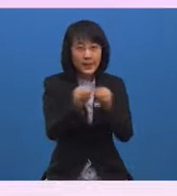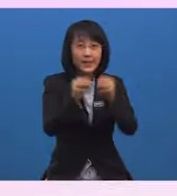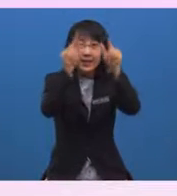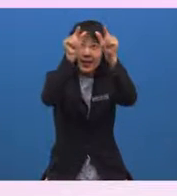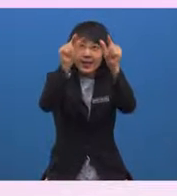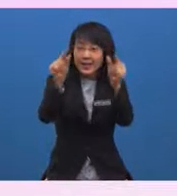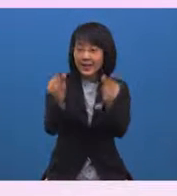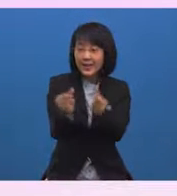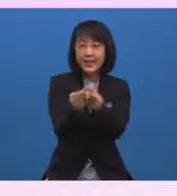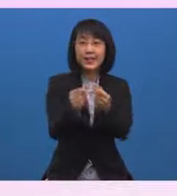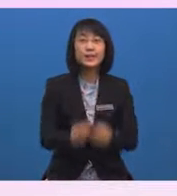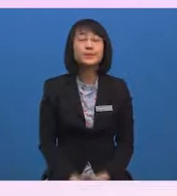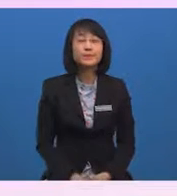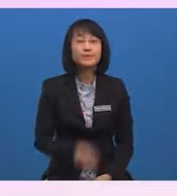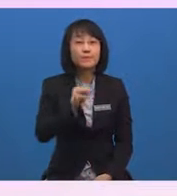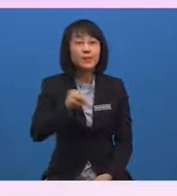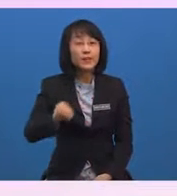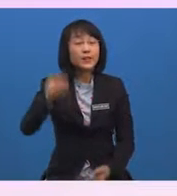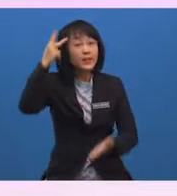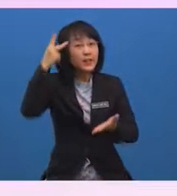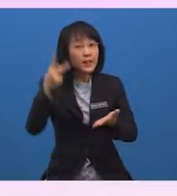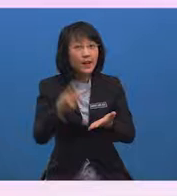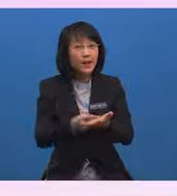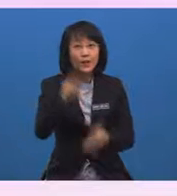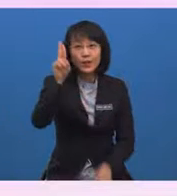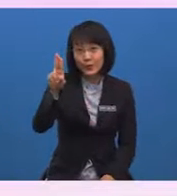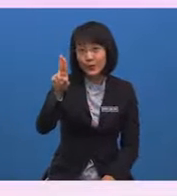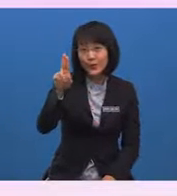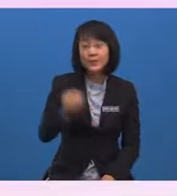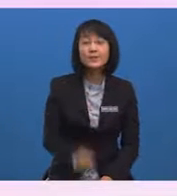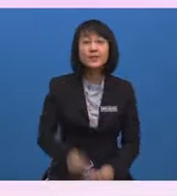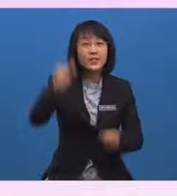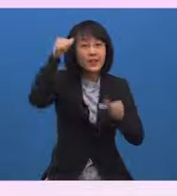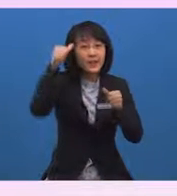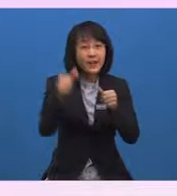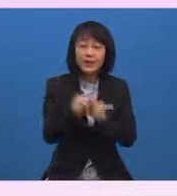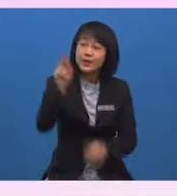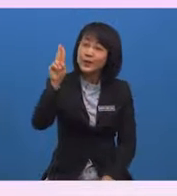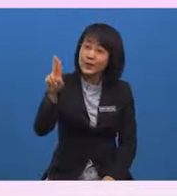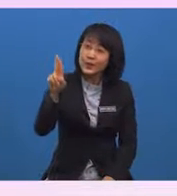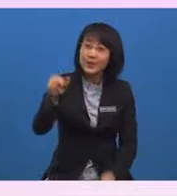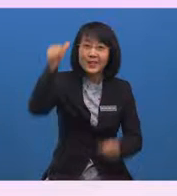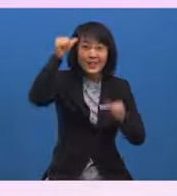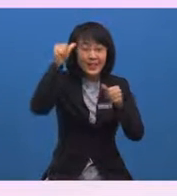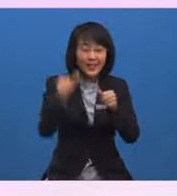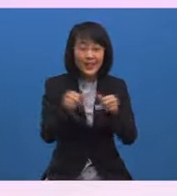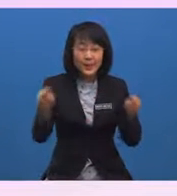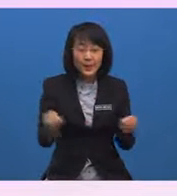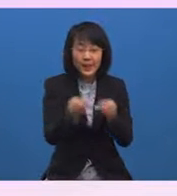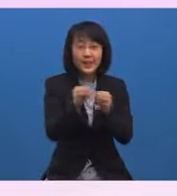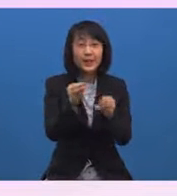Murid-murid, kenal huruf U tak? Ingat huruf U, ingatlah magnet bentuk U.